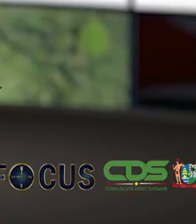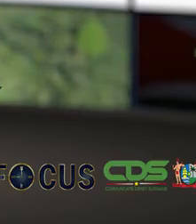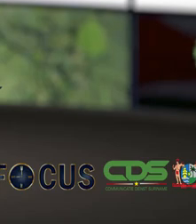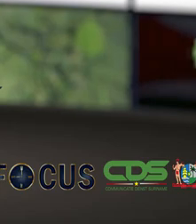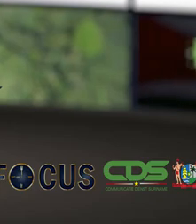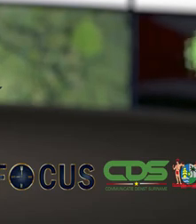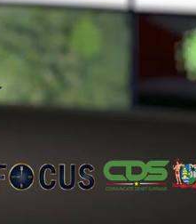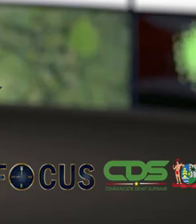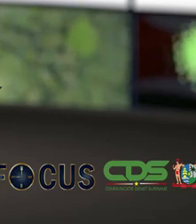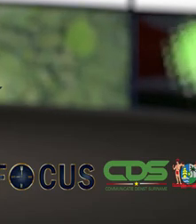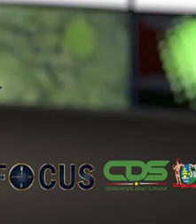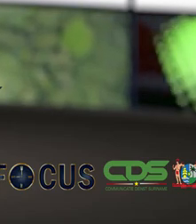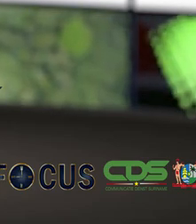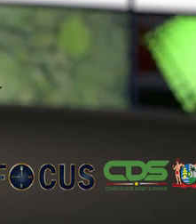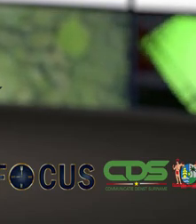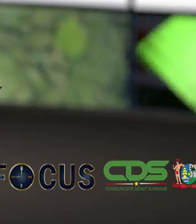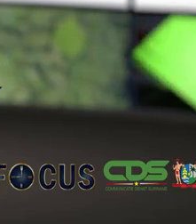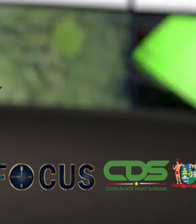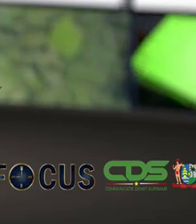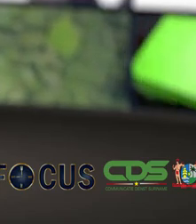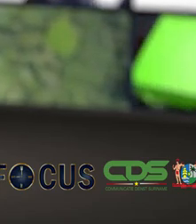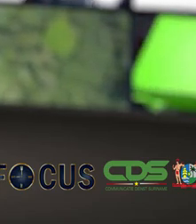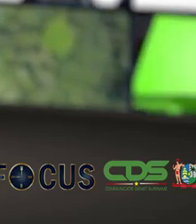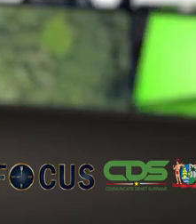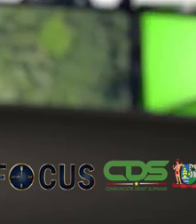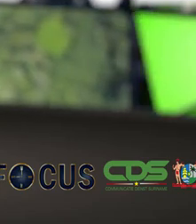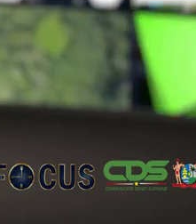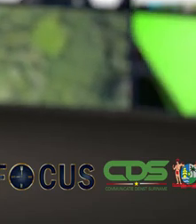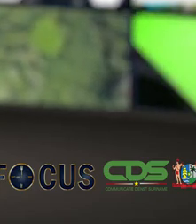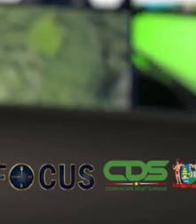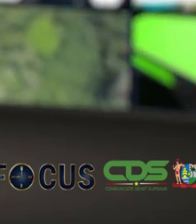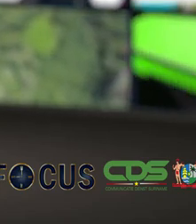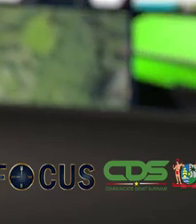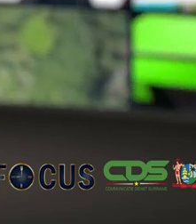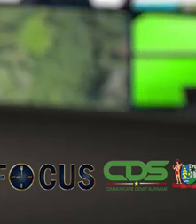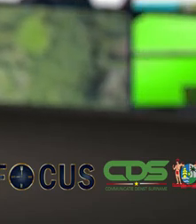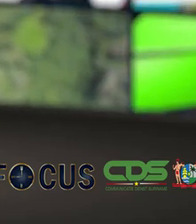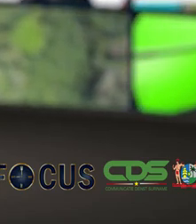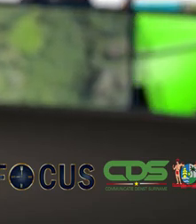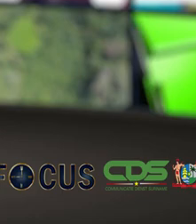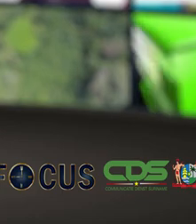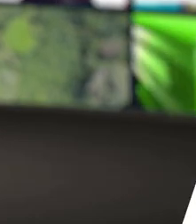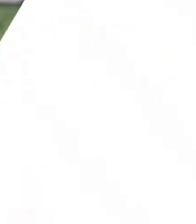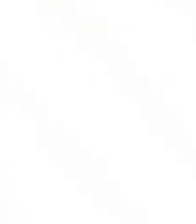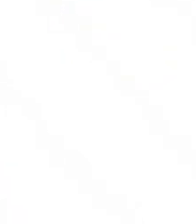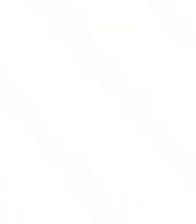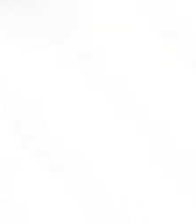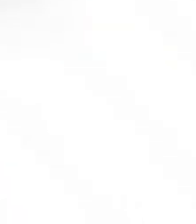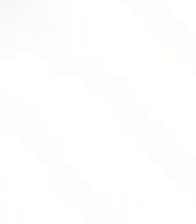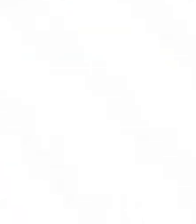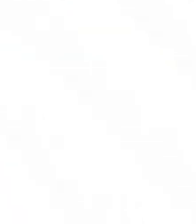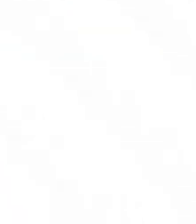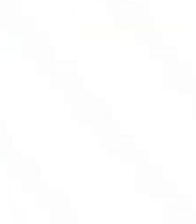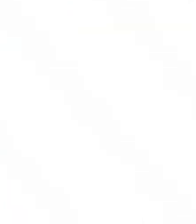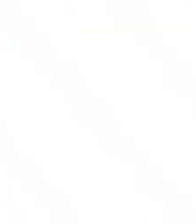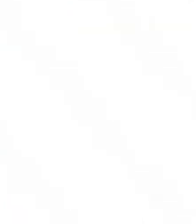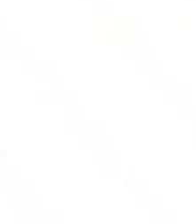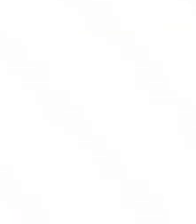Kijkers, dit is Focus, het programma waar het accent gelegd wordt op de activiteiten die voor u van belang zijn.